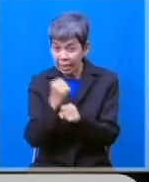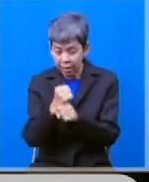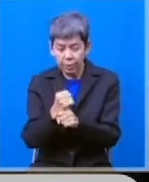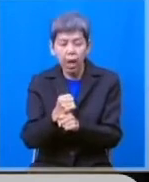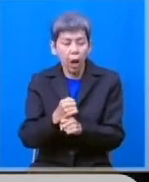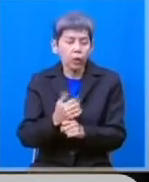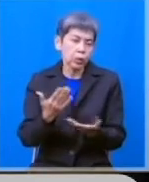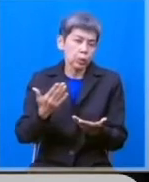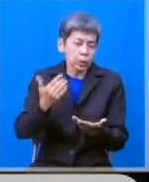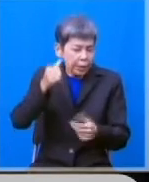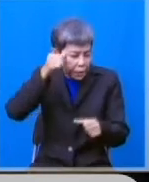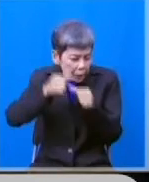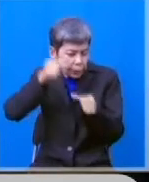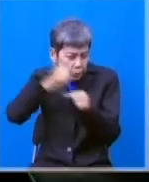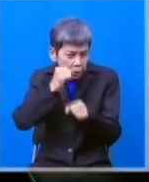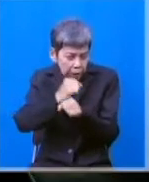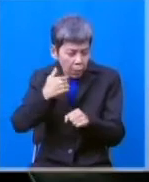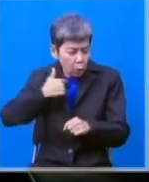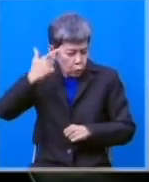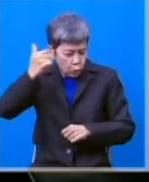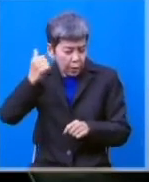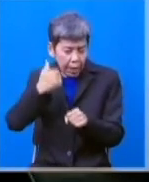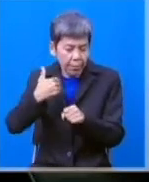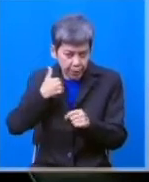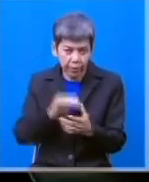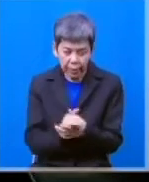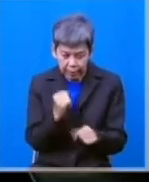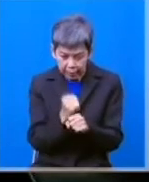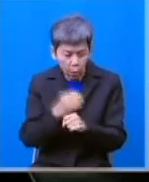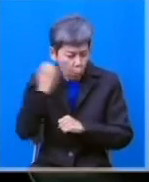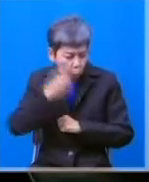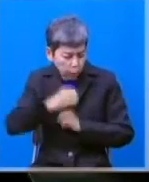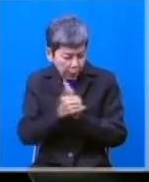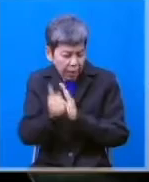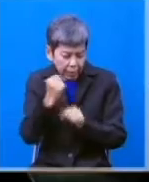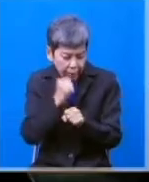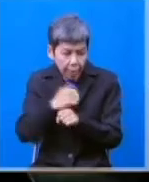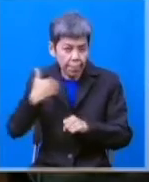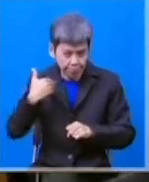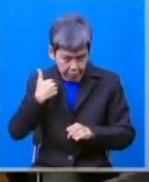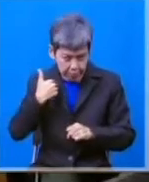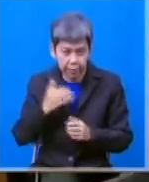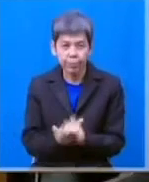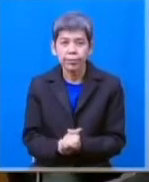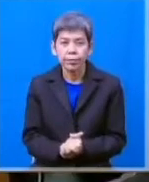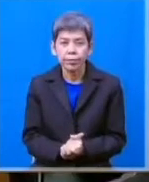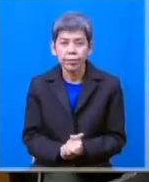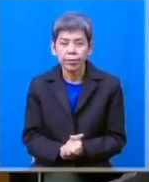เรียนในการทำงานเรื่องพวกนี้มาพอสมควรหมายว่า